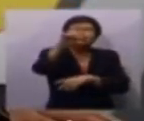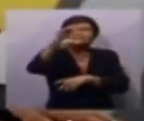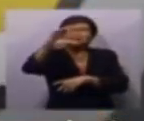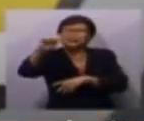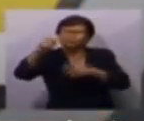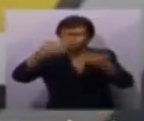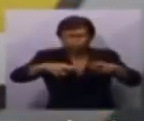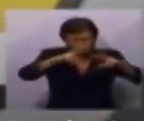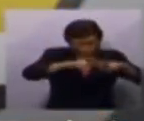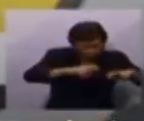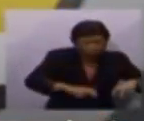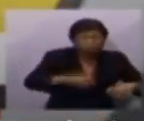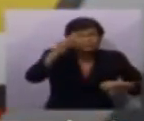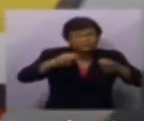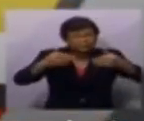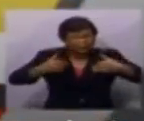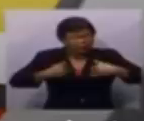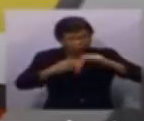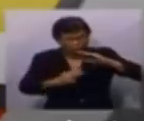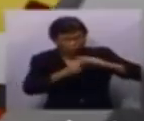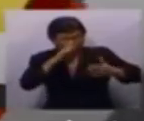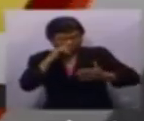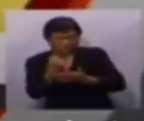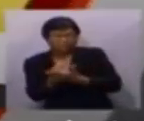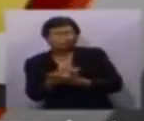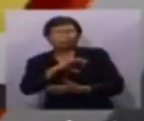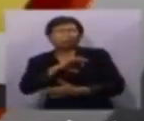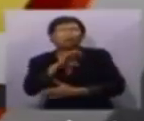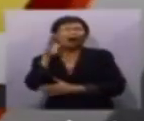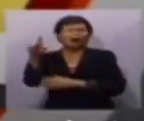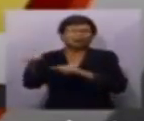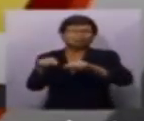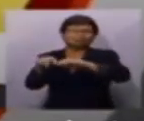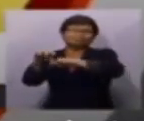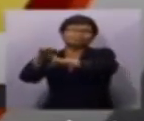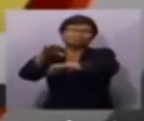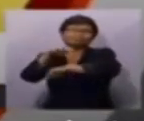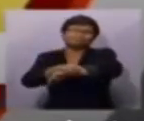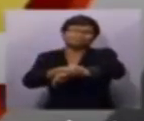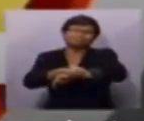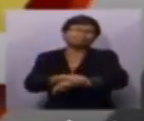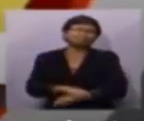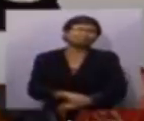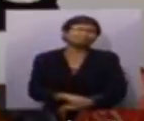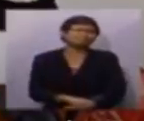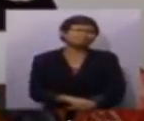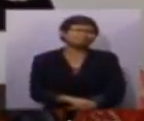CAAM. Sekiranya wujud unsur jenayah, polis akan bertindak.